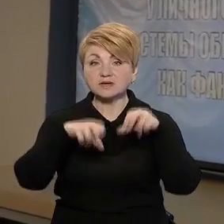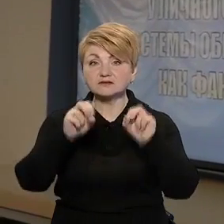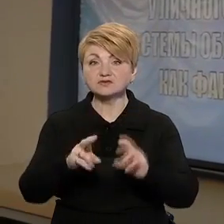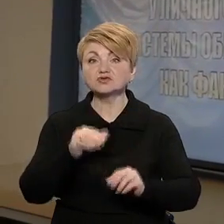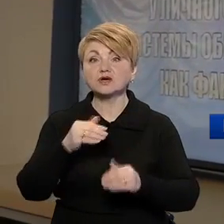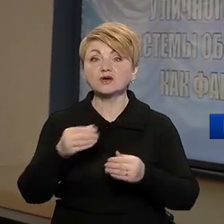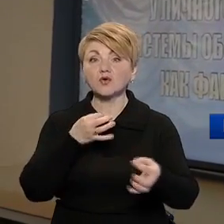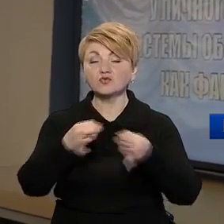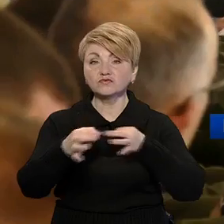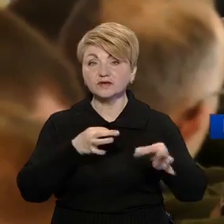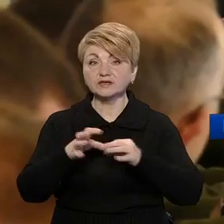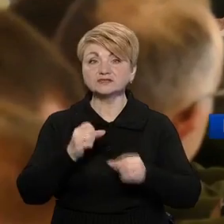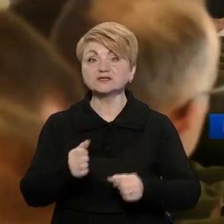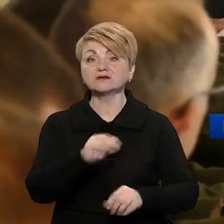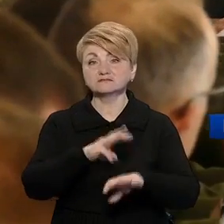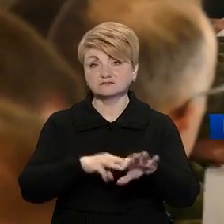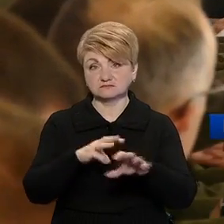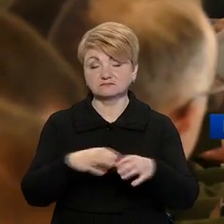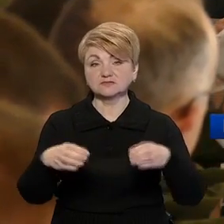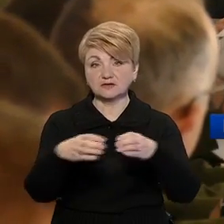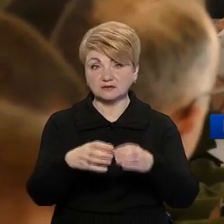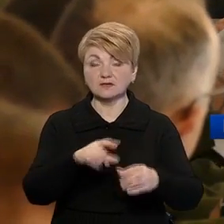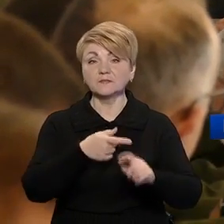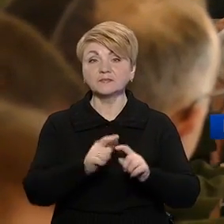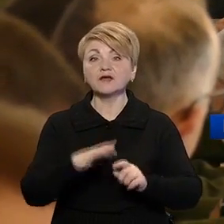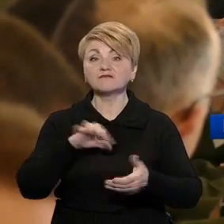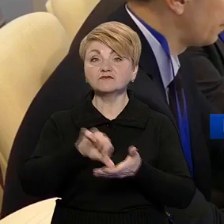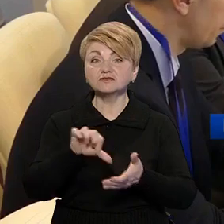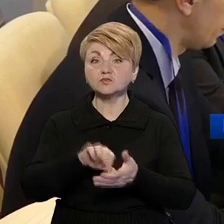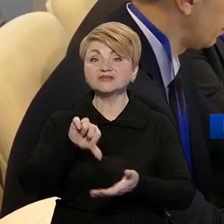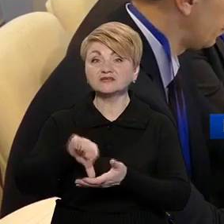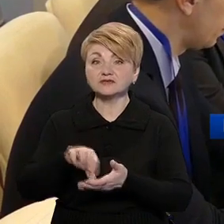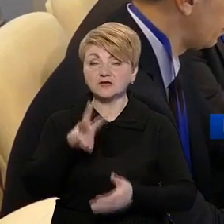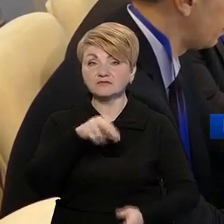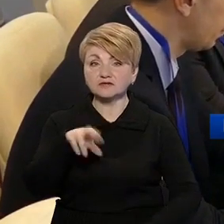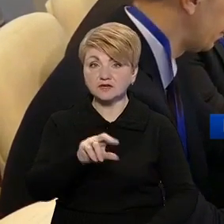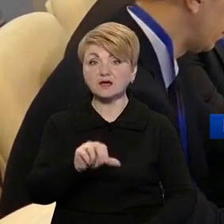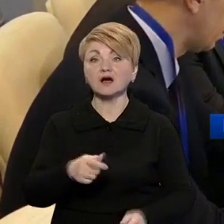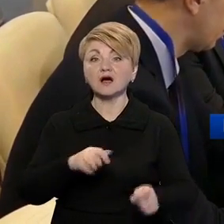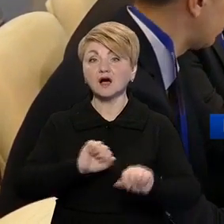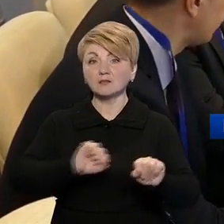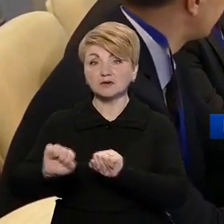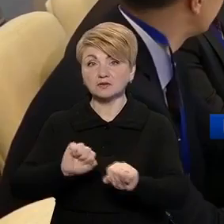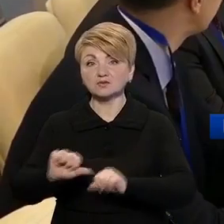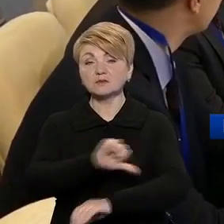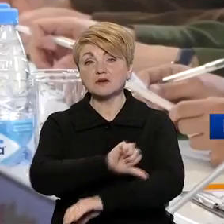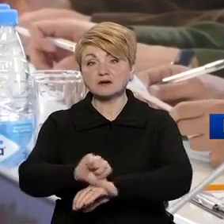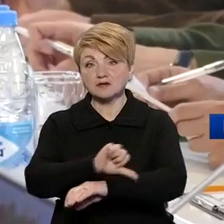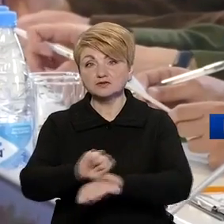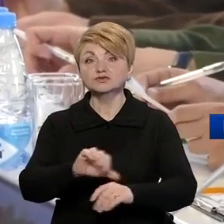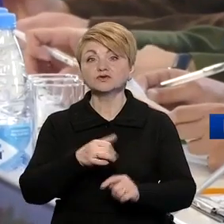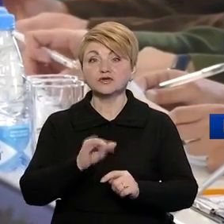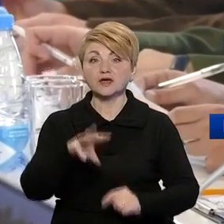правоохранительного блока страны с докладами выступили представители мвд и минобороны пограничного и таможенного комитета а также